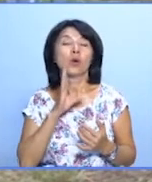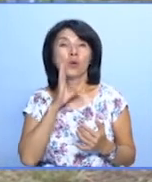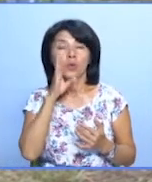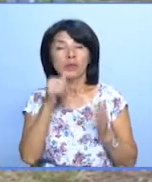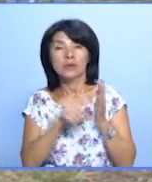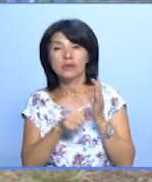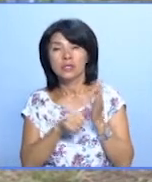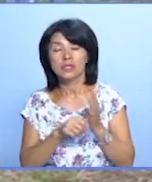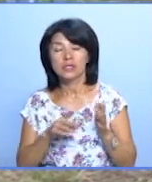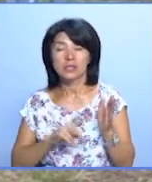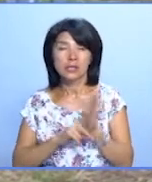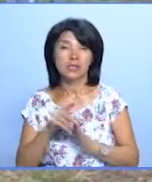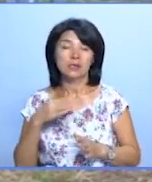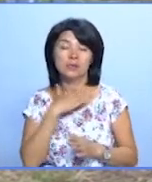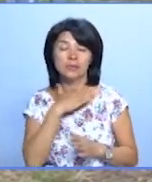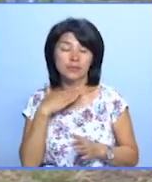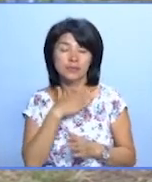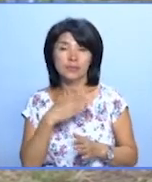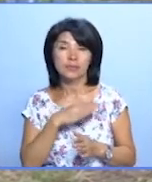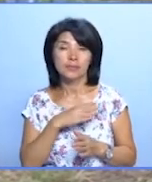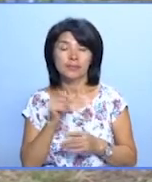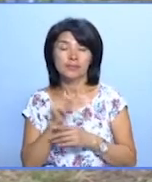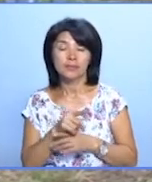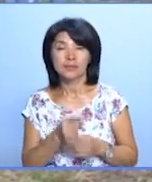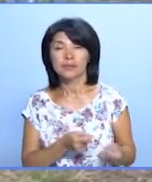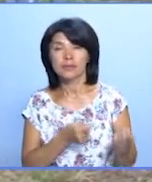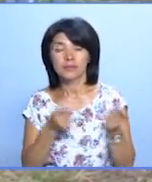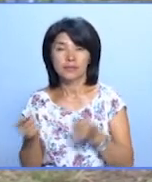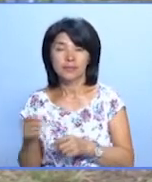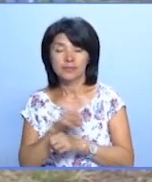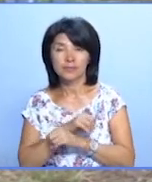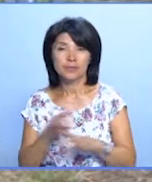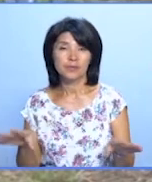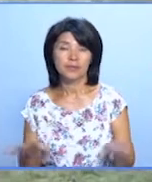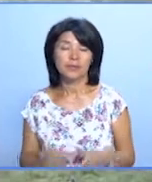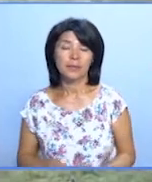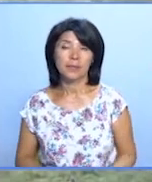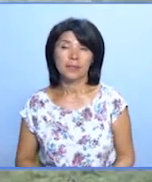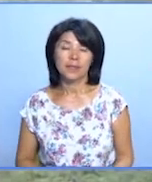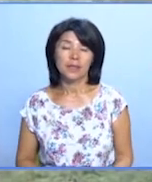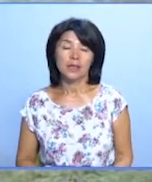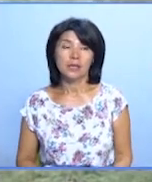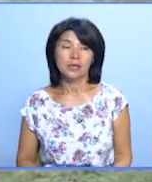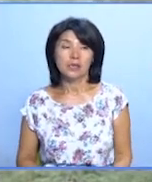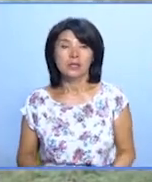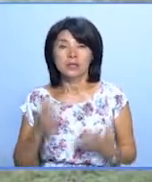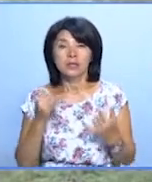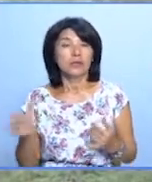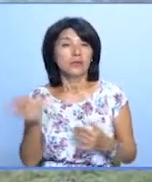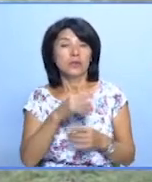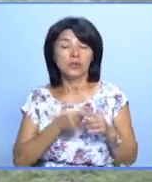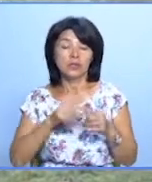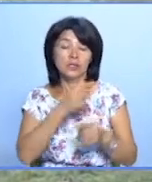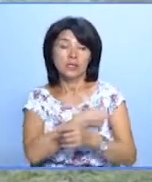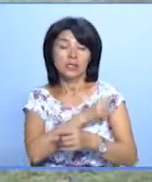басталды. Сойылған малдың еті кейін тапсырыс бойынша мұқтаж адамдарға таратылатын болады. Қасапханада барлық санитарлық